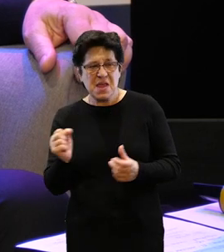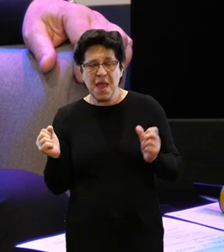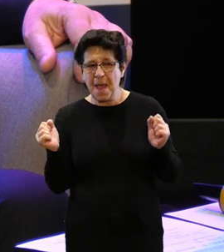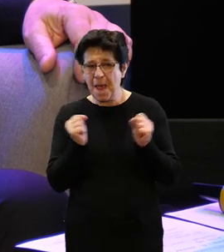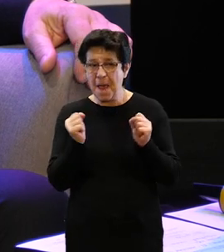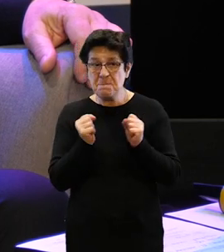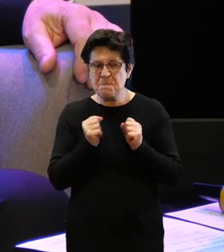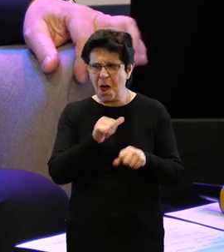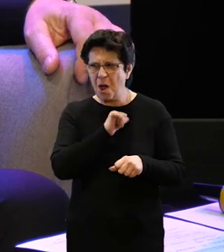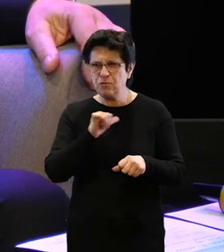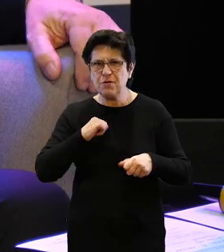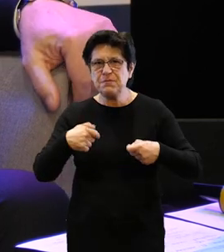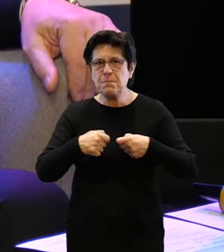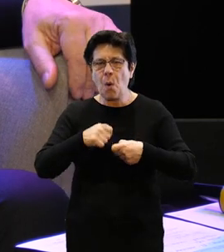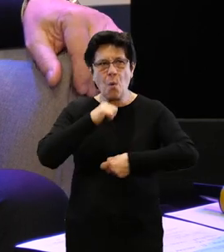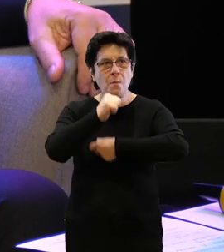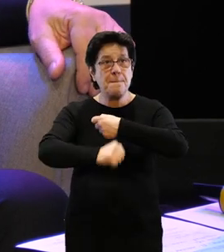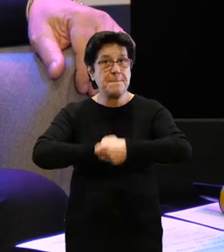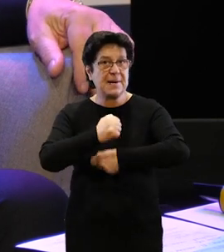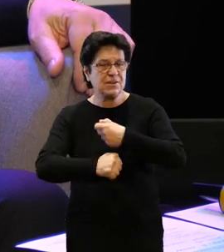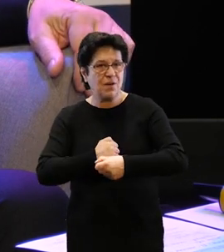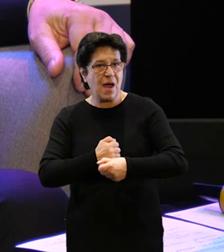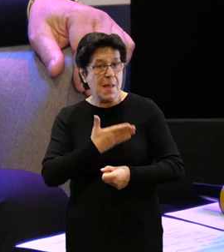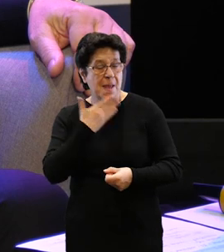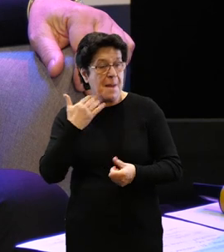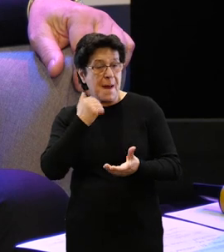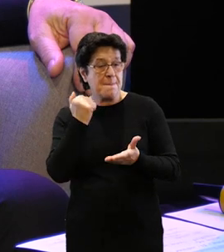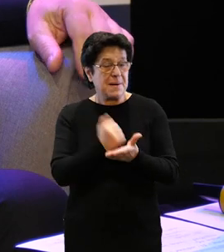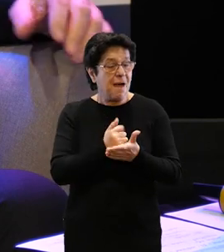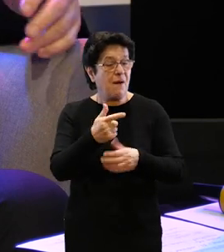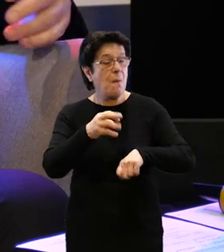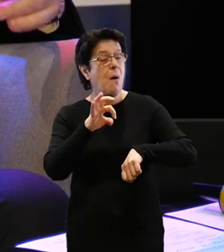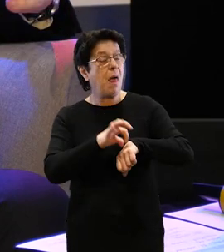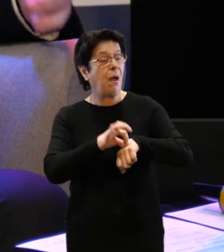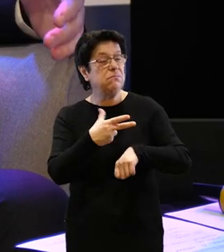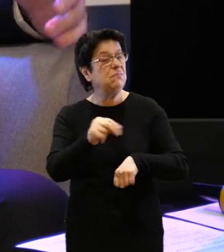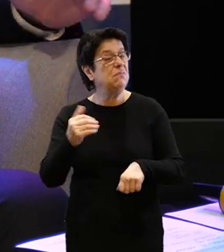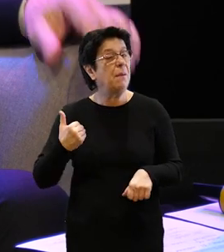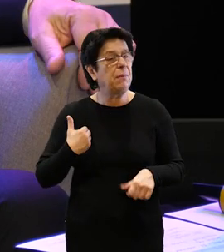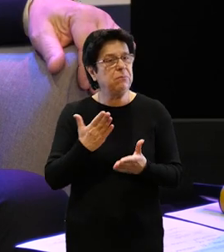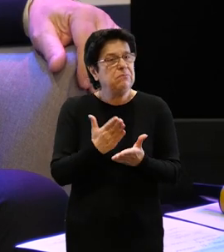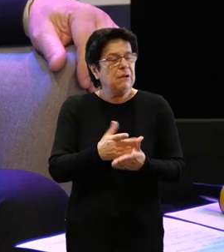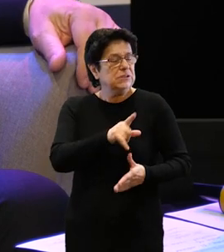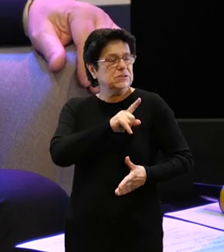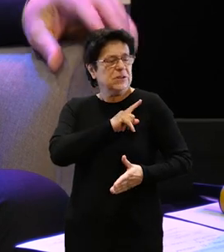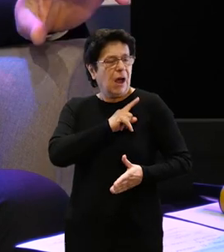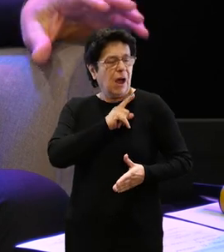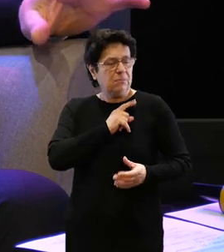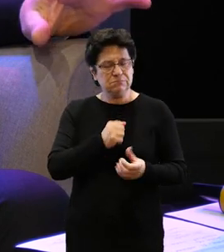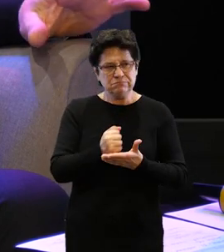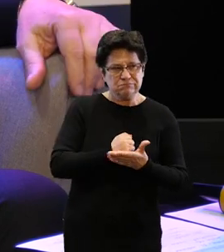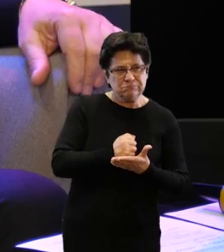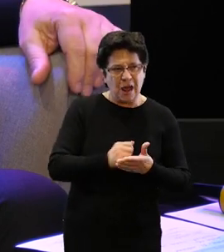drutkam które No jakby to powiedzieć nie miały uprawnień lekarskich także w temacie lekarze